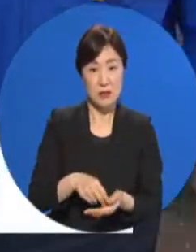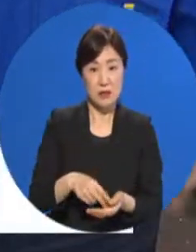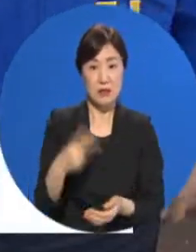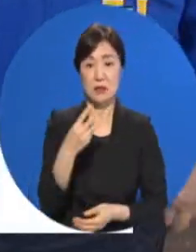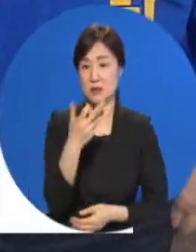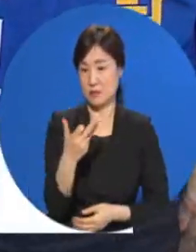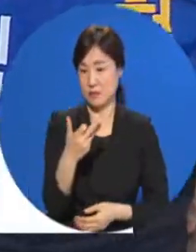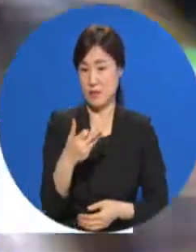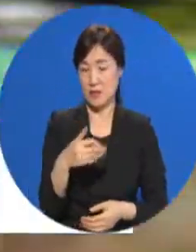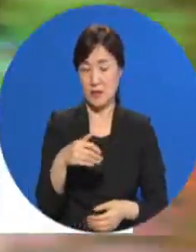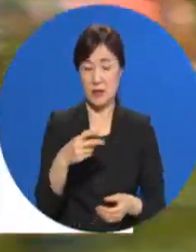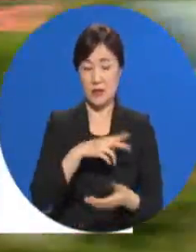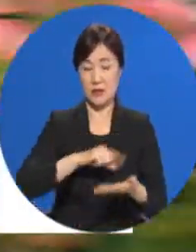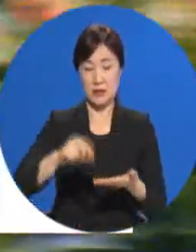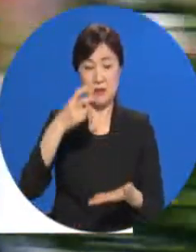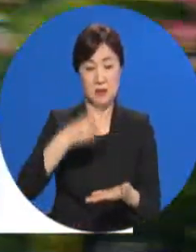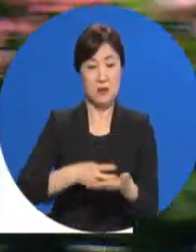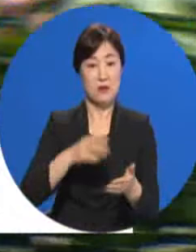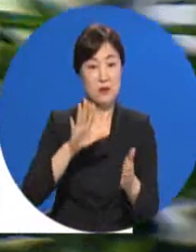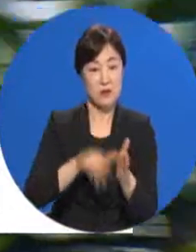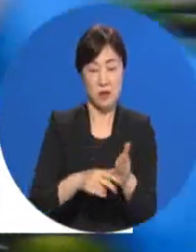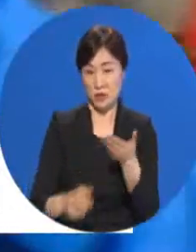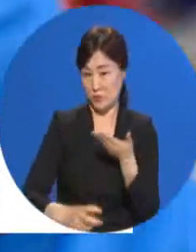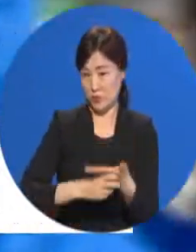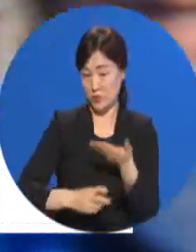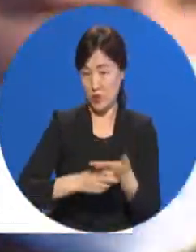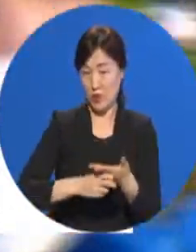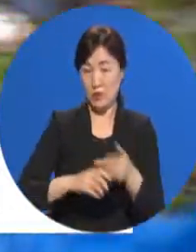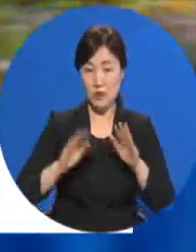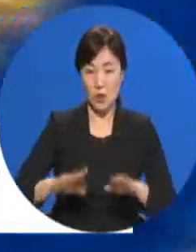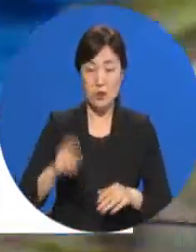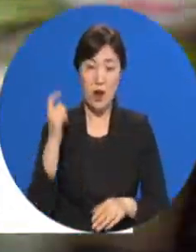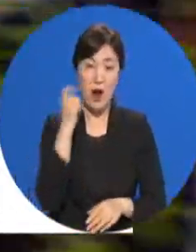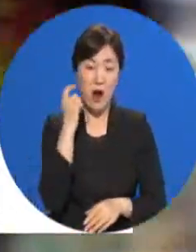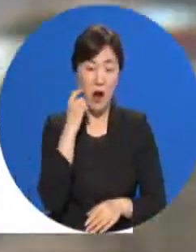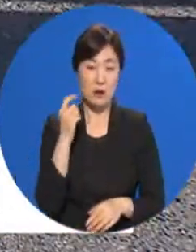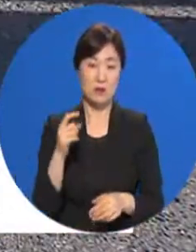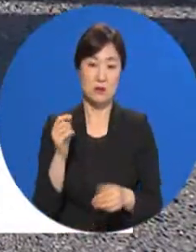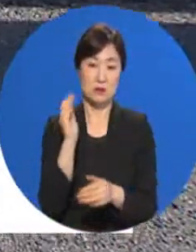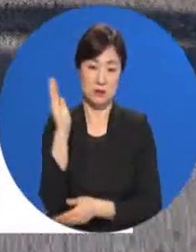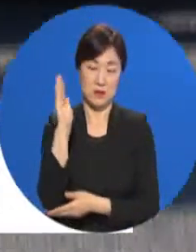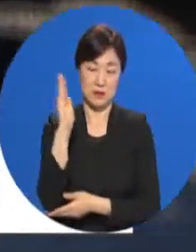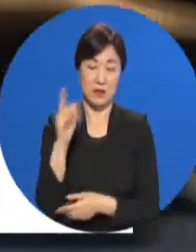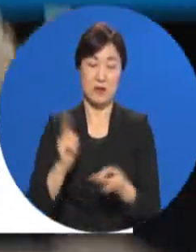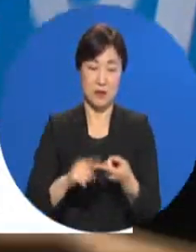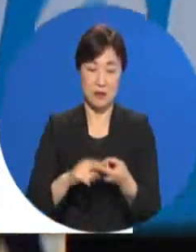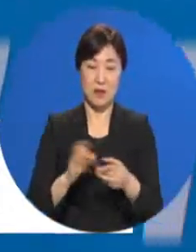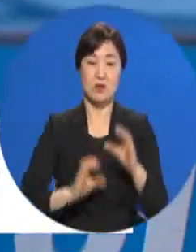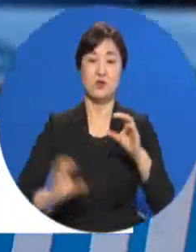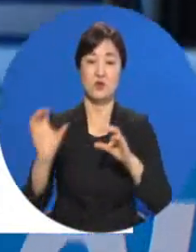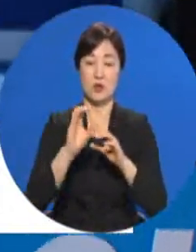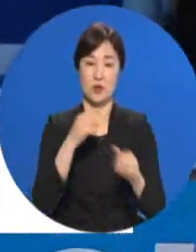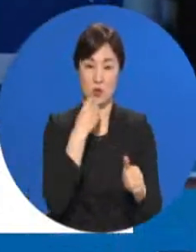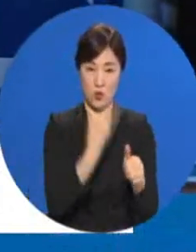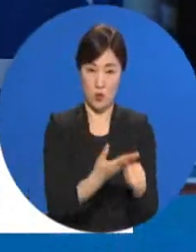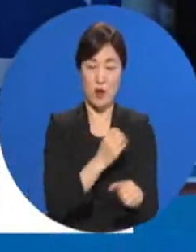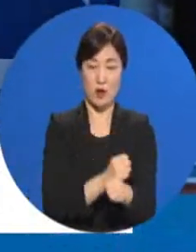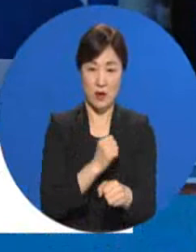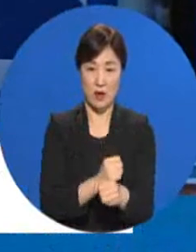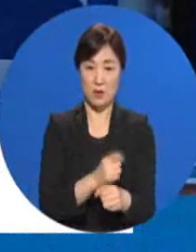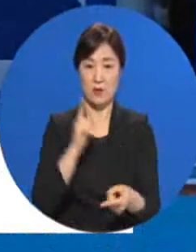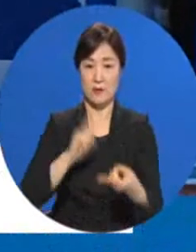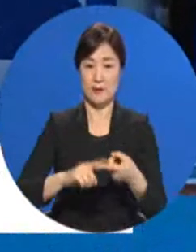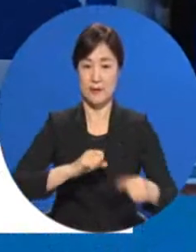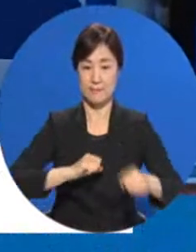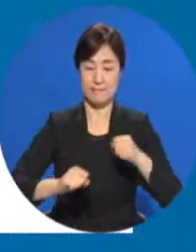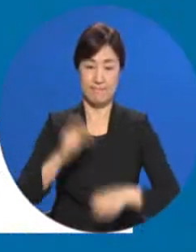선거 공작 논란과 이번 총선 과정에서의 허위사실 유포 의혹 등에 대해서도 추가 고발장을 제출하며 대응 수위를